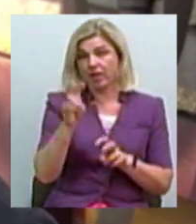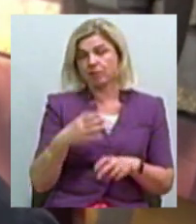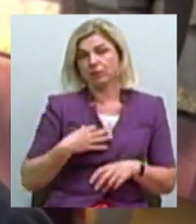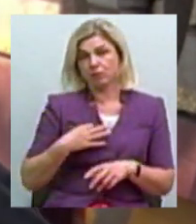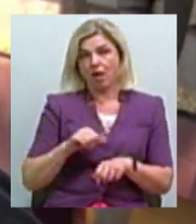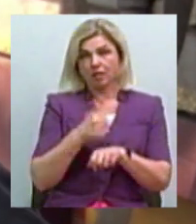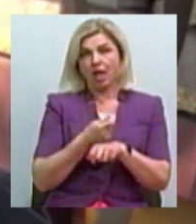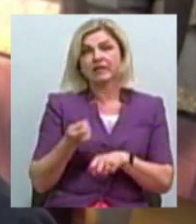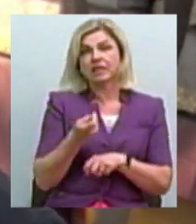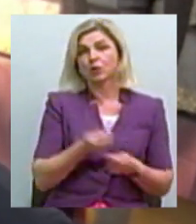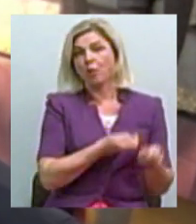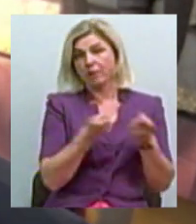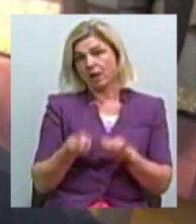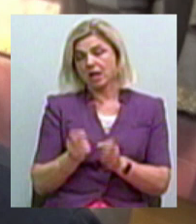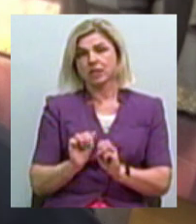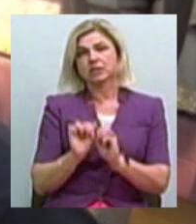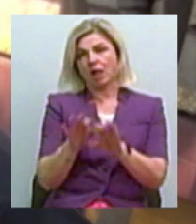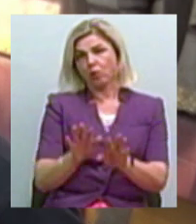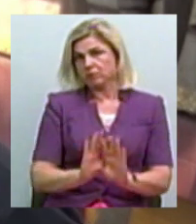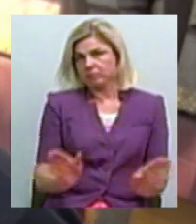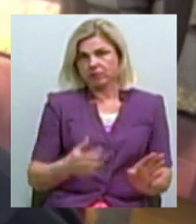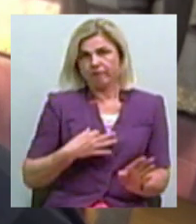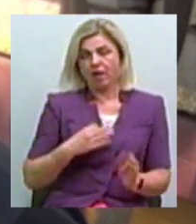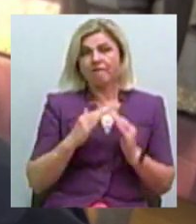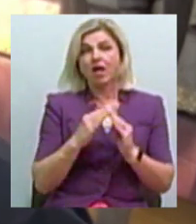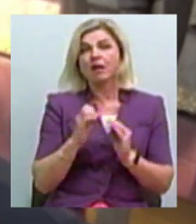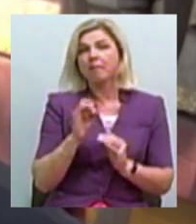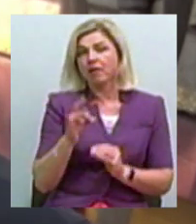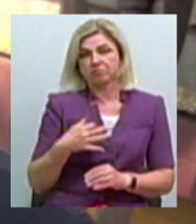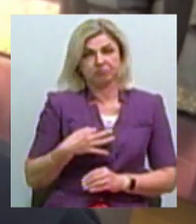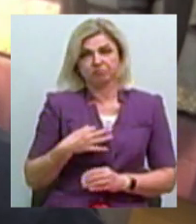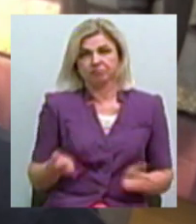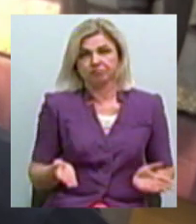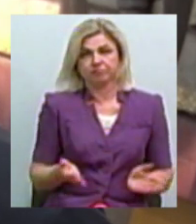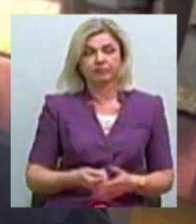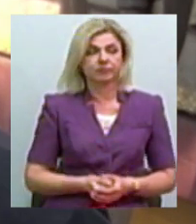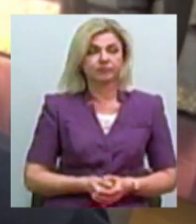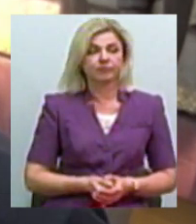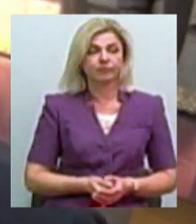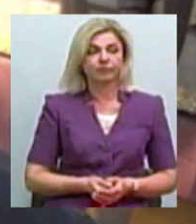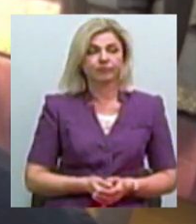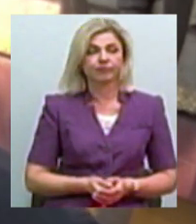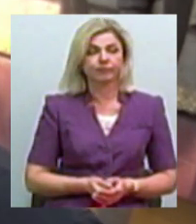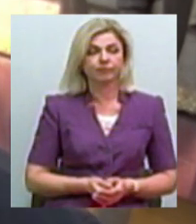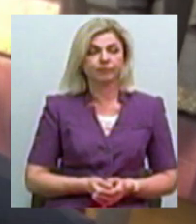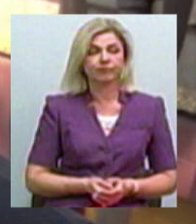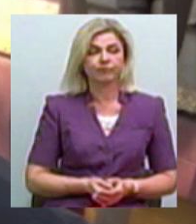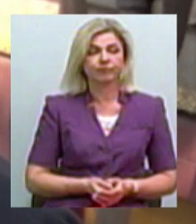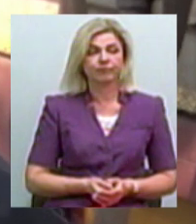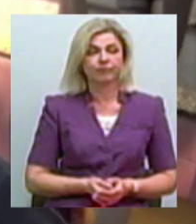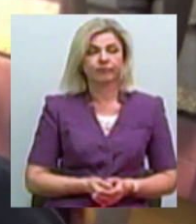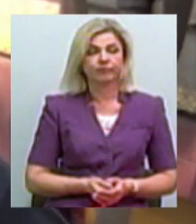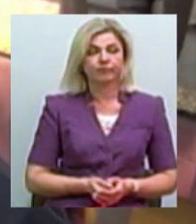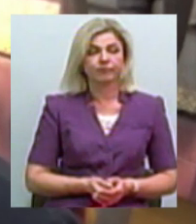зерно приїхало і здалося. Фермеру йому, як він нічого не робить,